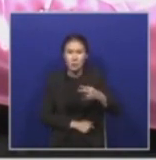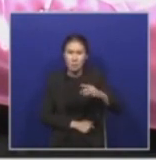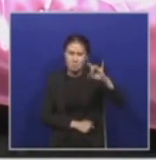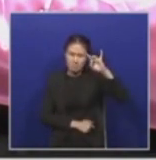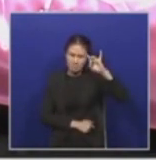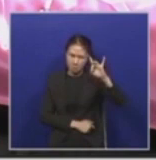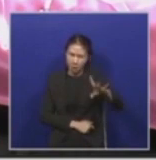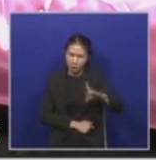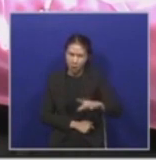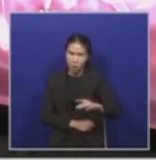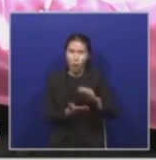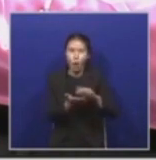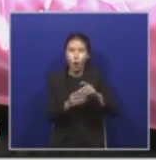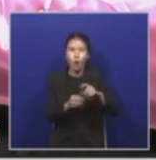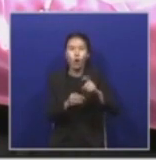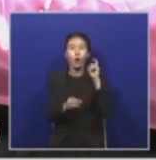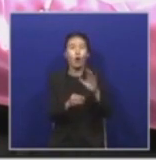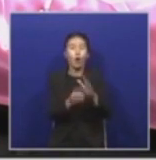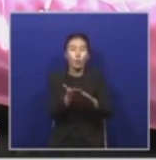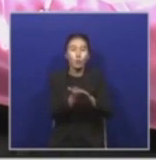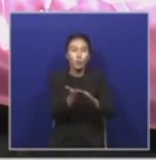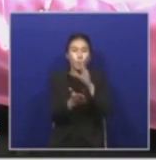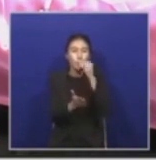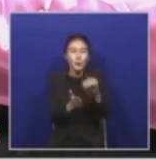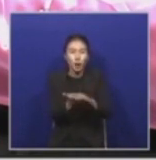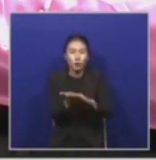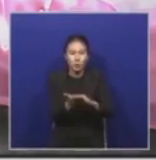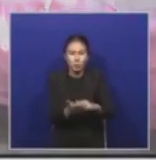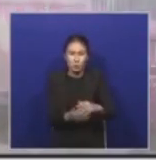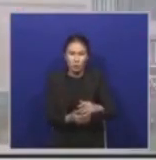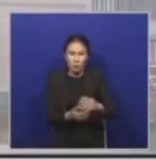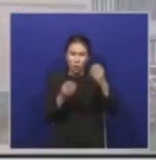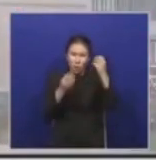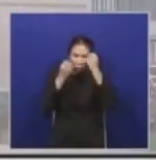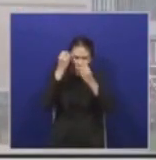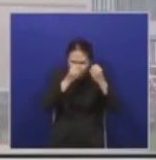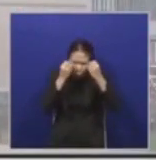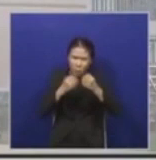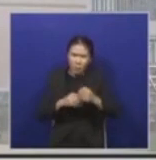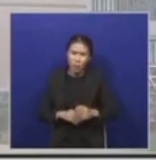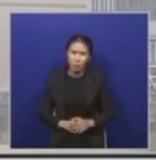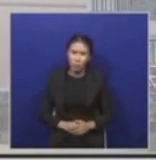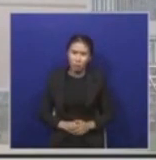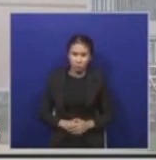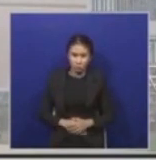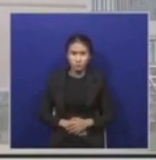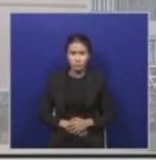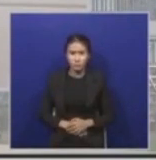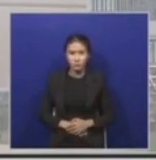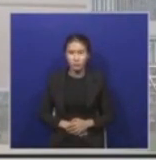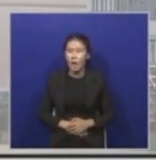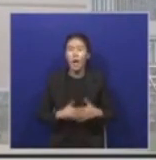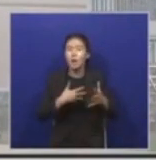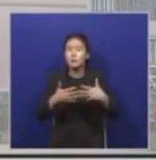เปล่าเนี่ยขออภัยครับขอถอนคำว่าจะบ้าหรือเปล่ามึนอะไรกันหรือเปล่าท่านประธานที่เคารพครับเอ้าไม่ว่